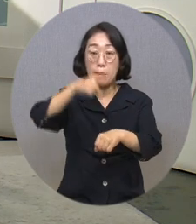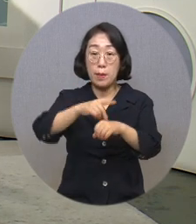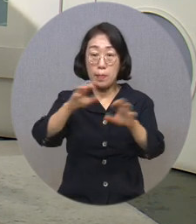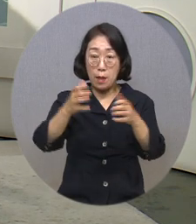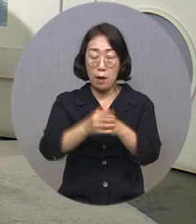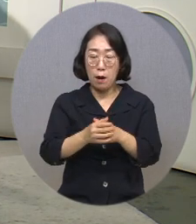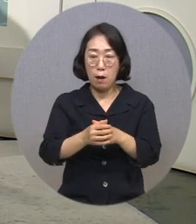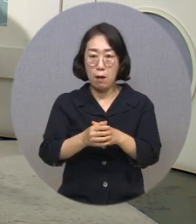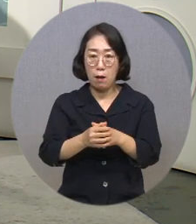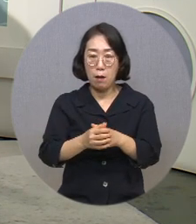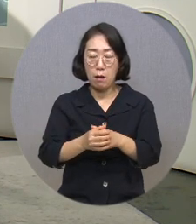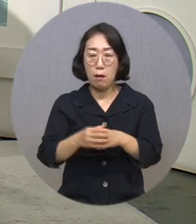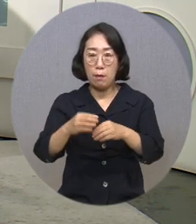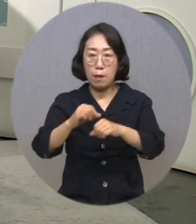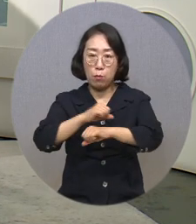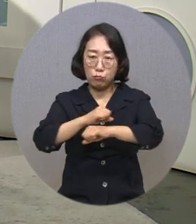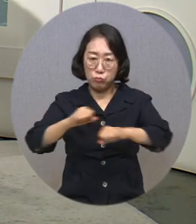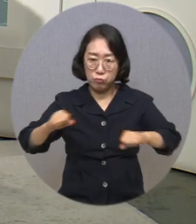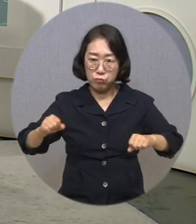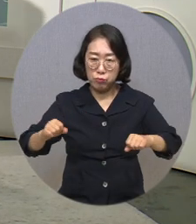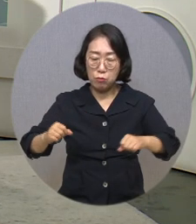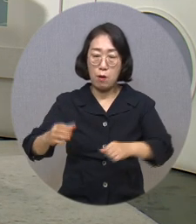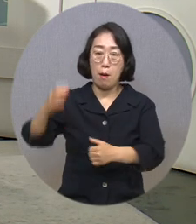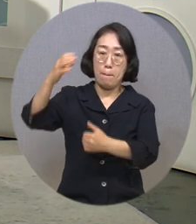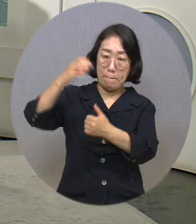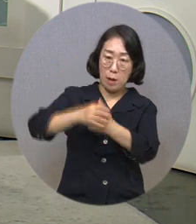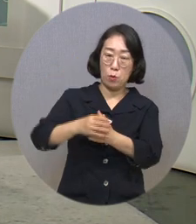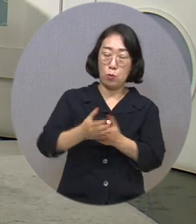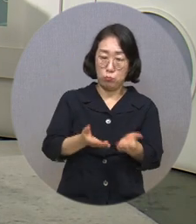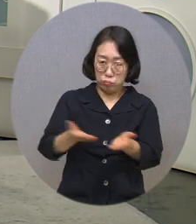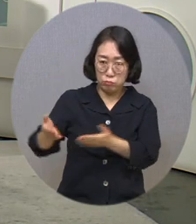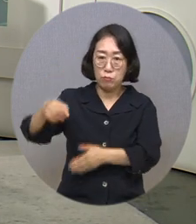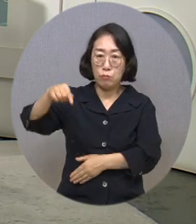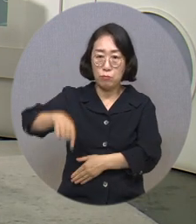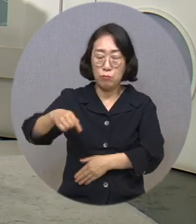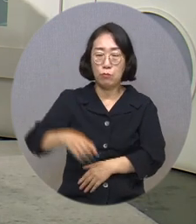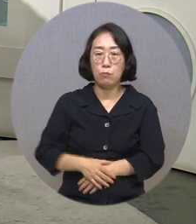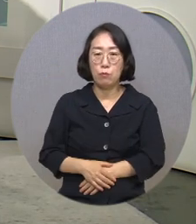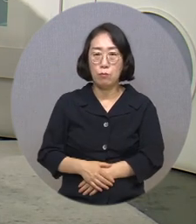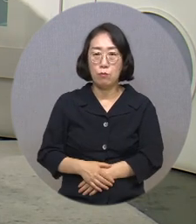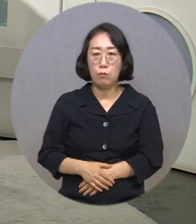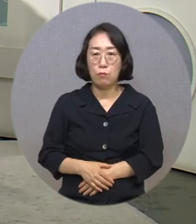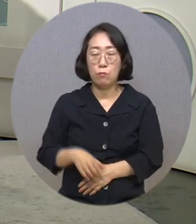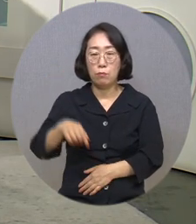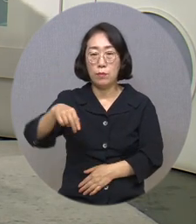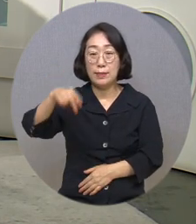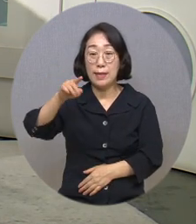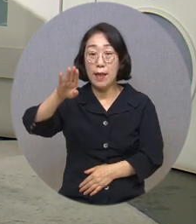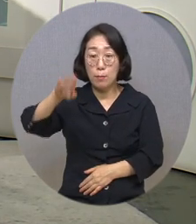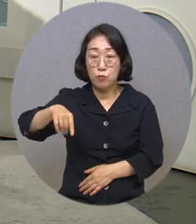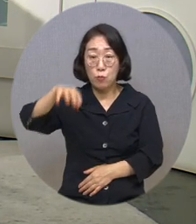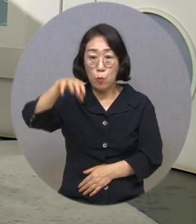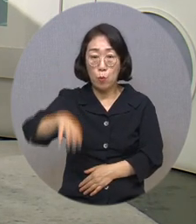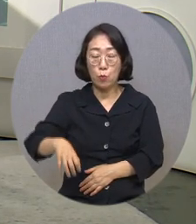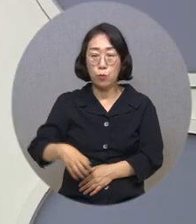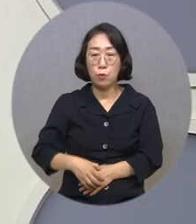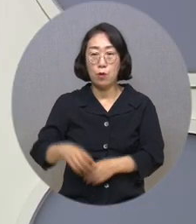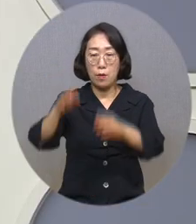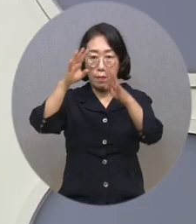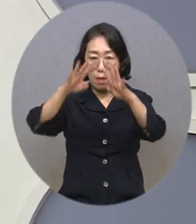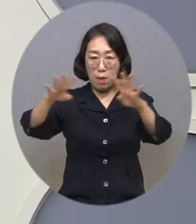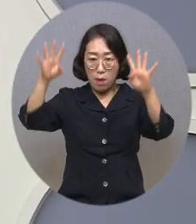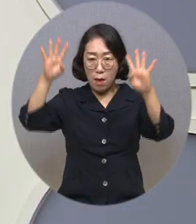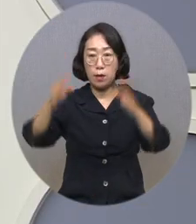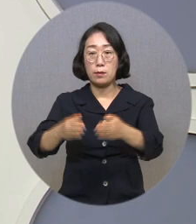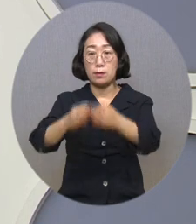저한테 땅을 1,000평을 주시더라고요. 그래서 내가 저 세이브에 1,000평에다가 연합회에서 연합대학을